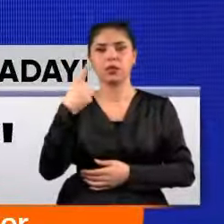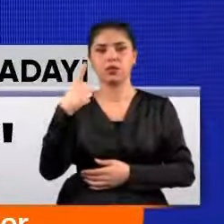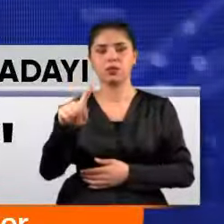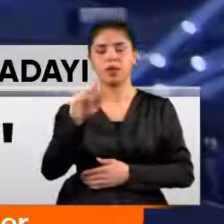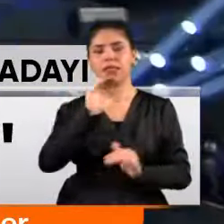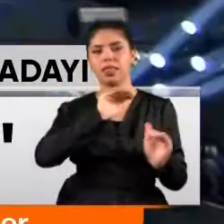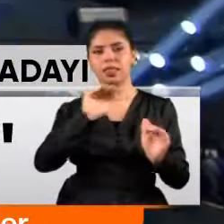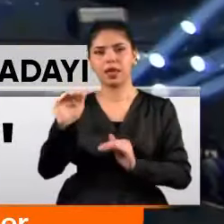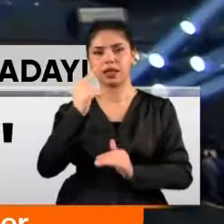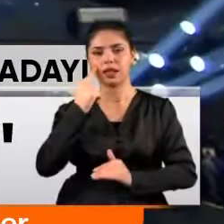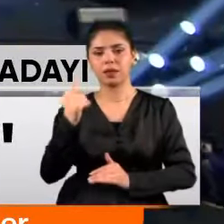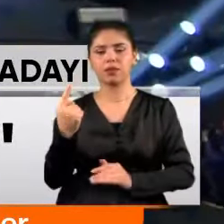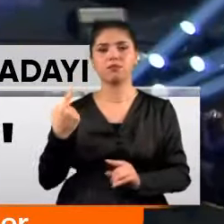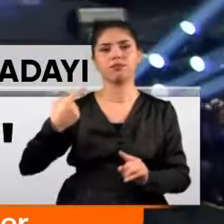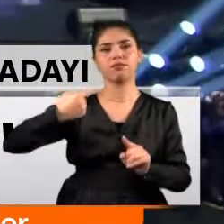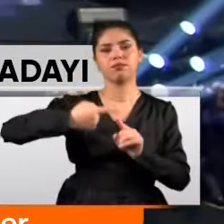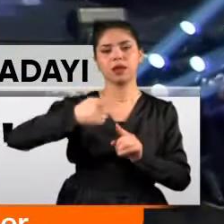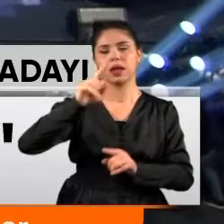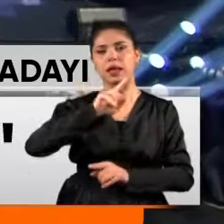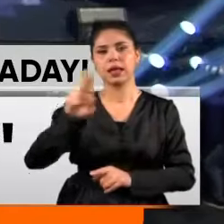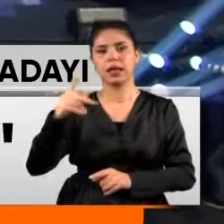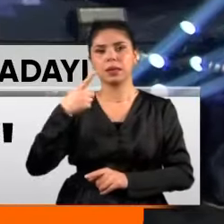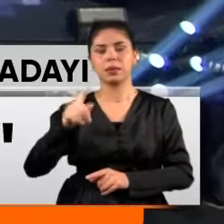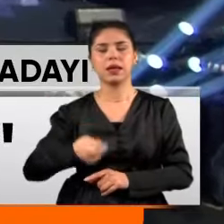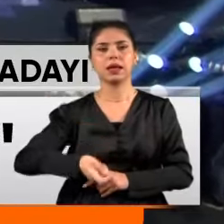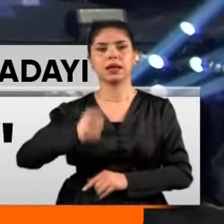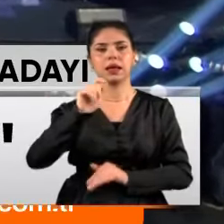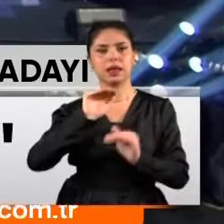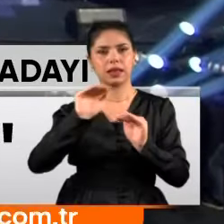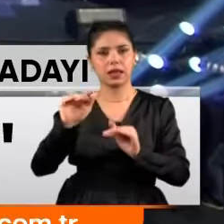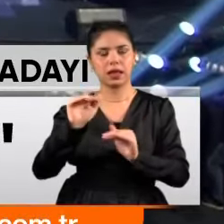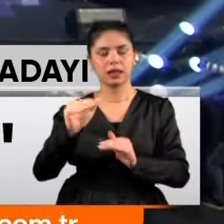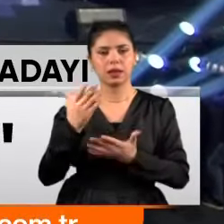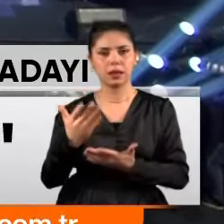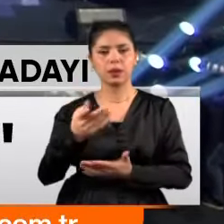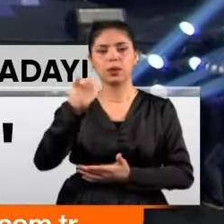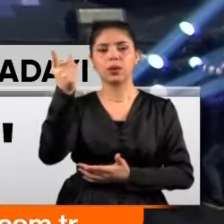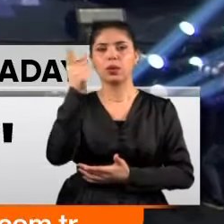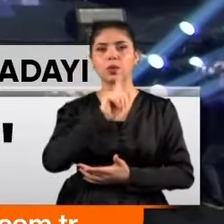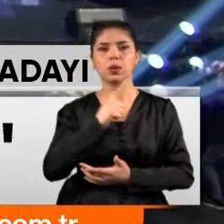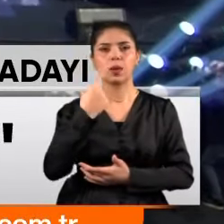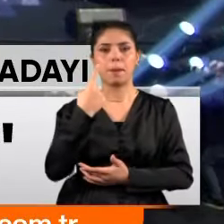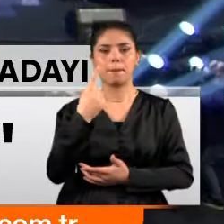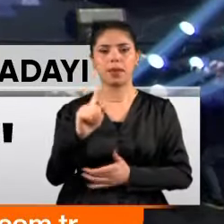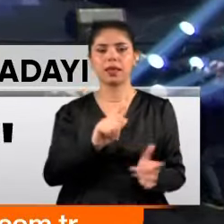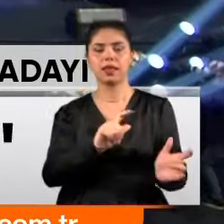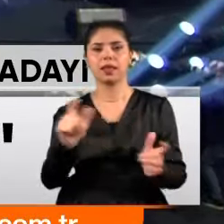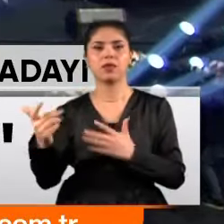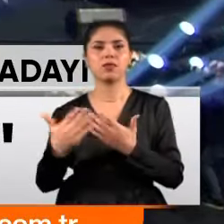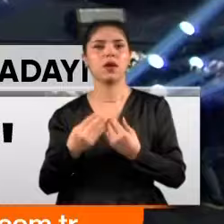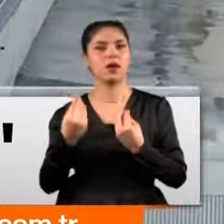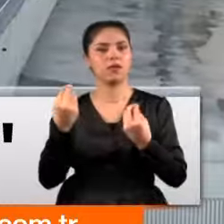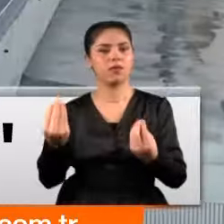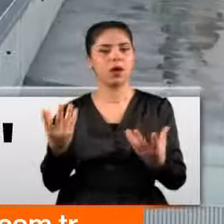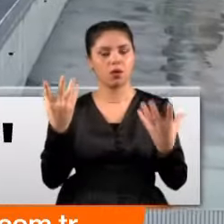desteği sağlayacağız. İlave olarak 700 bin lira kredi desteği ve 100 bin lira da taşınma yardımı